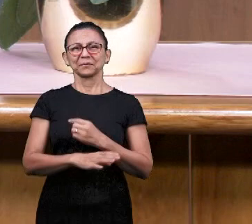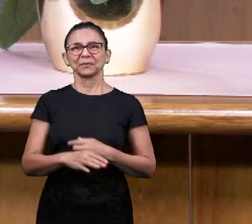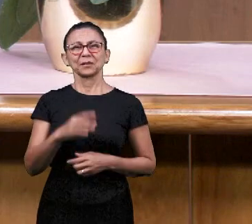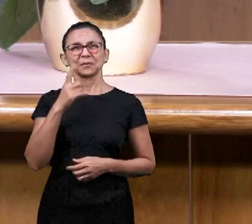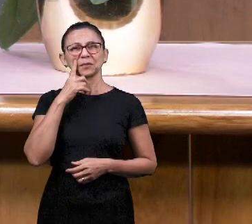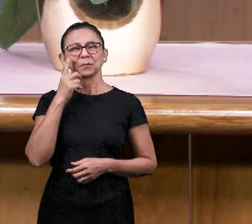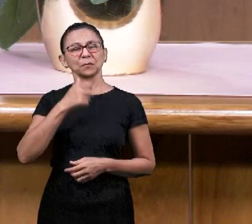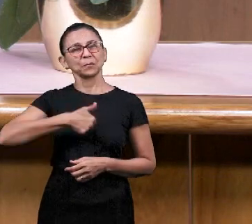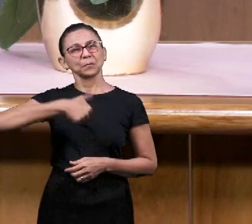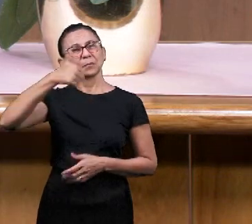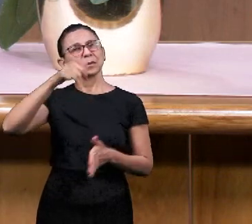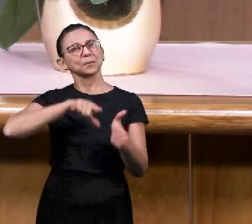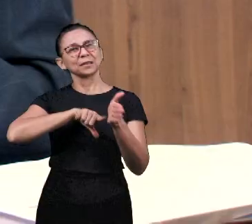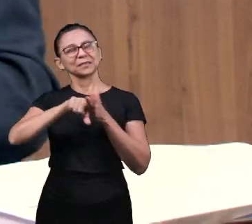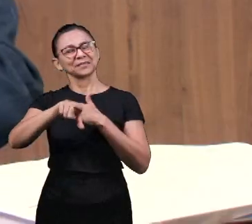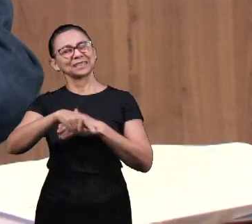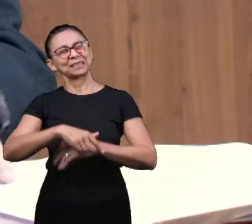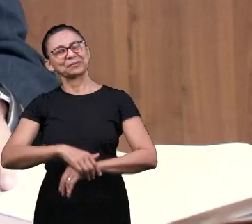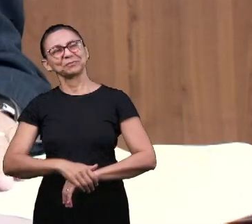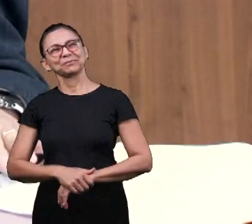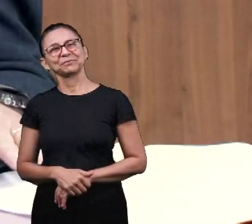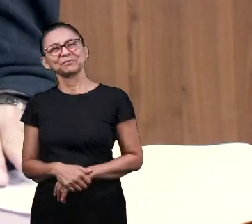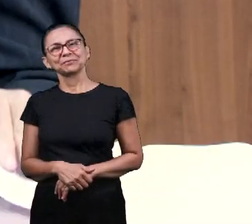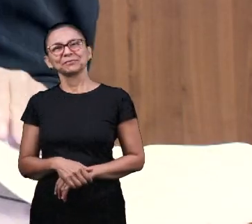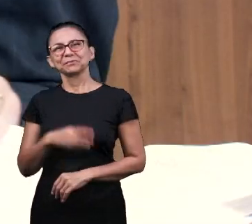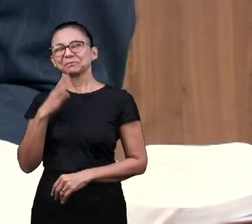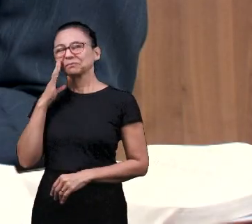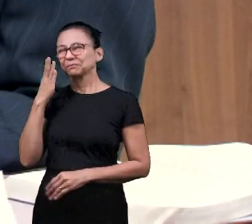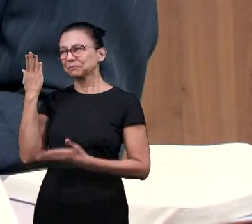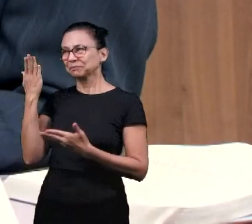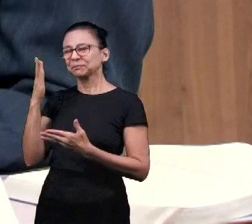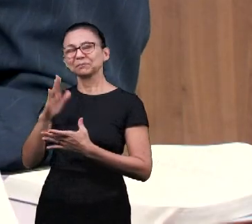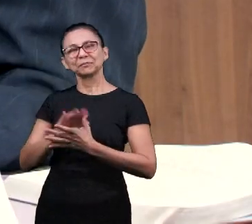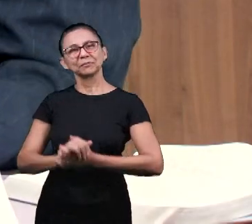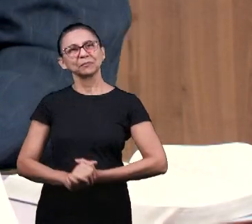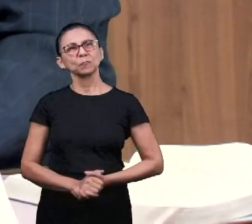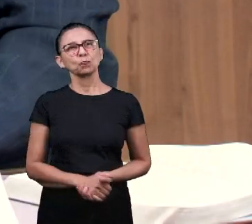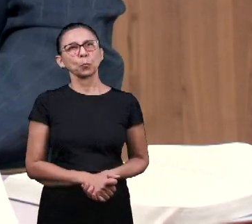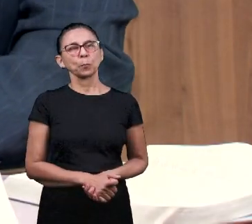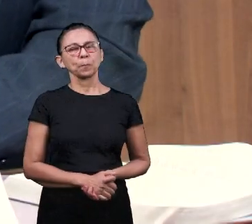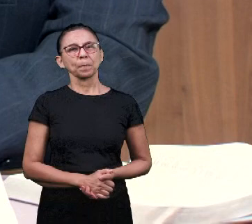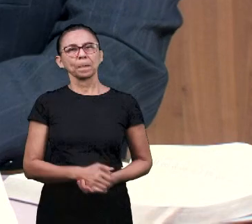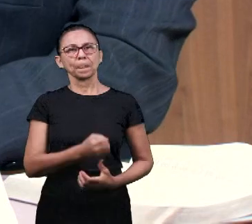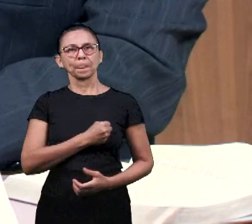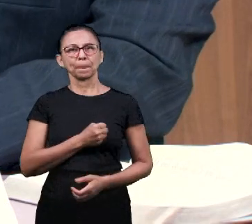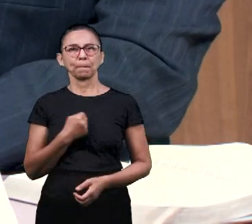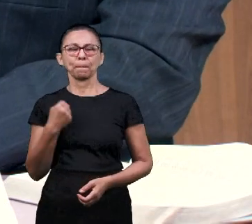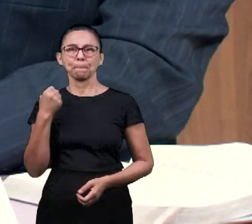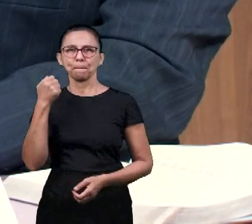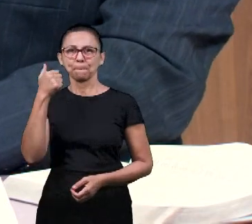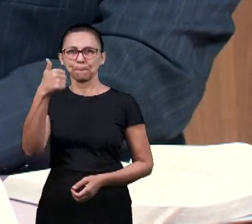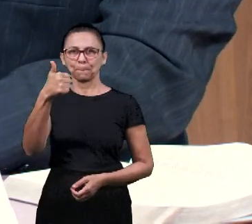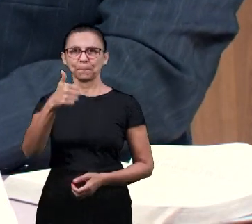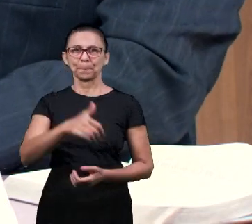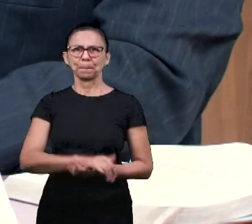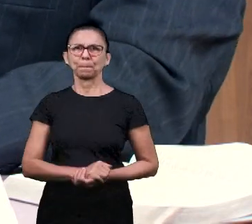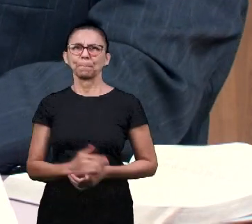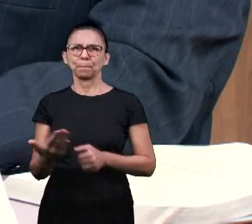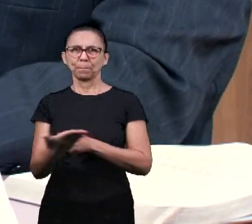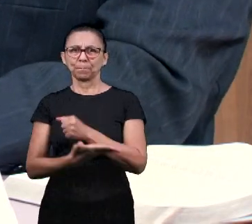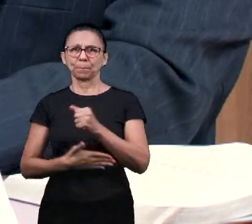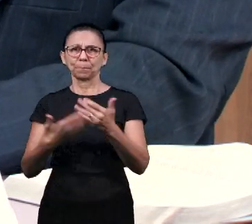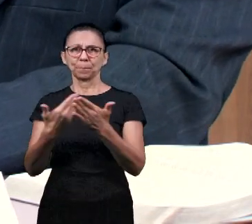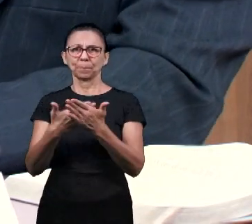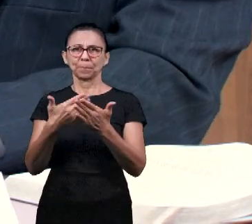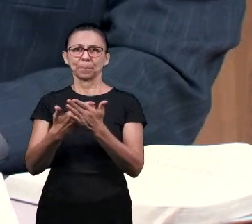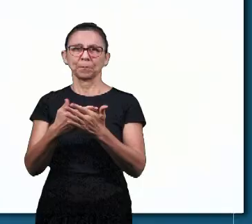Notre première question, elle disait, la question 1 qui a été posée, basée dans les études de la doctrine biblique